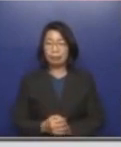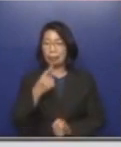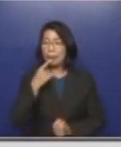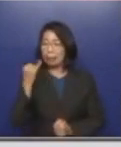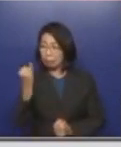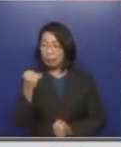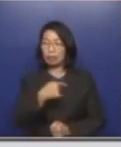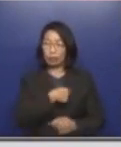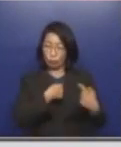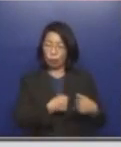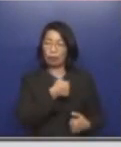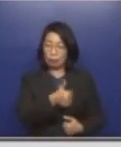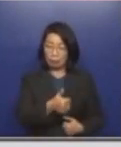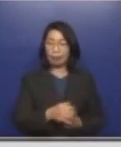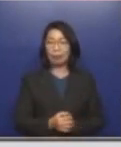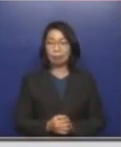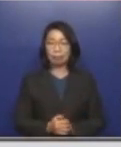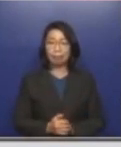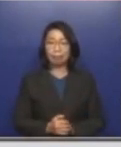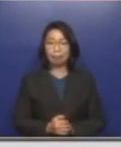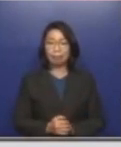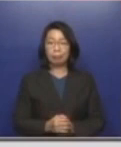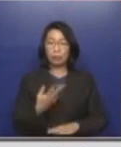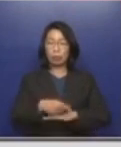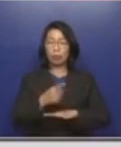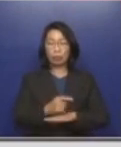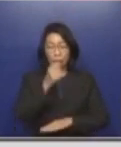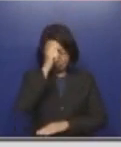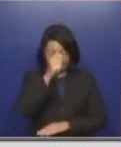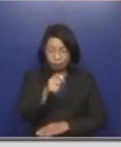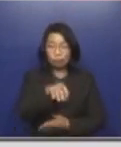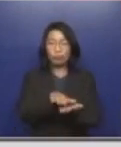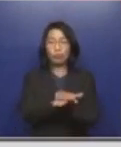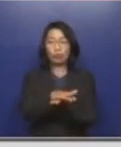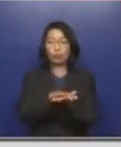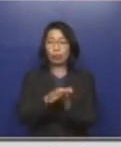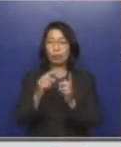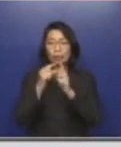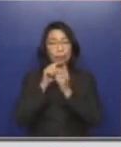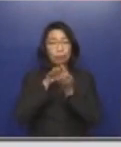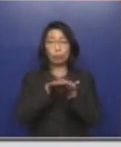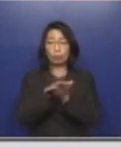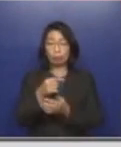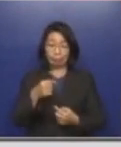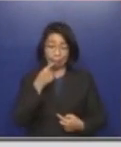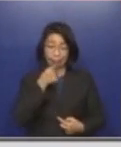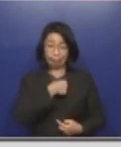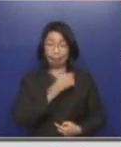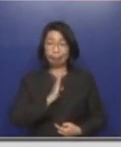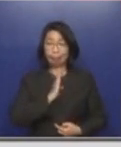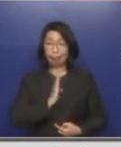ายใจดีท่านประธานครับขอโทษหลายๆครั้งแล้วไม่มีความจริงใจผมว่าไม่มีประโย